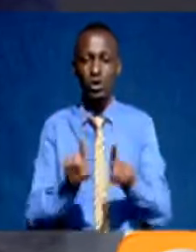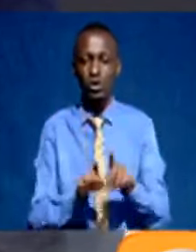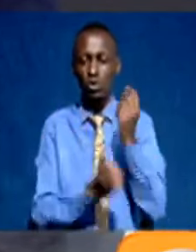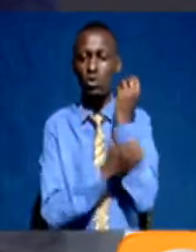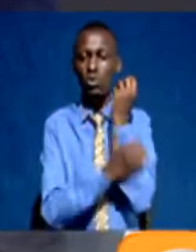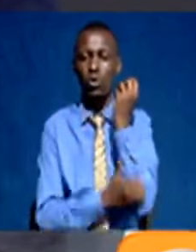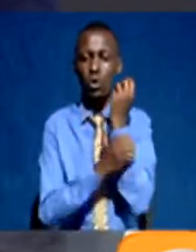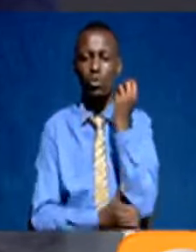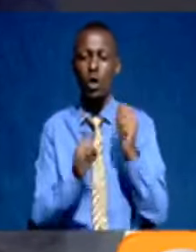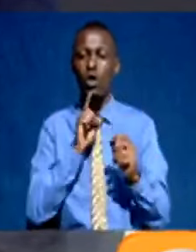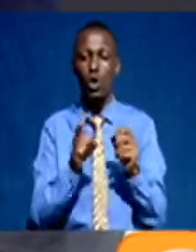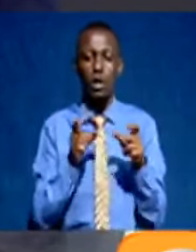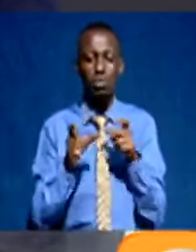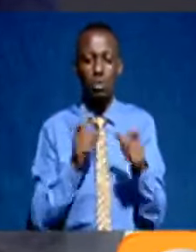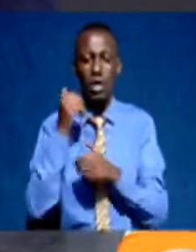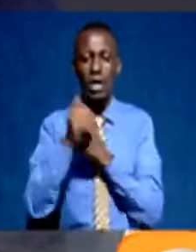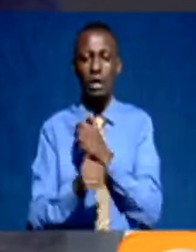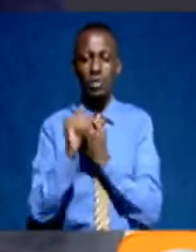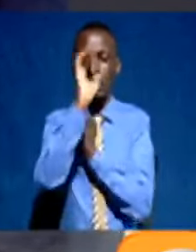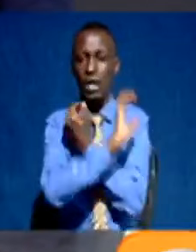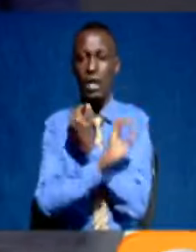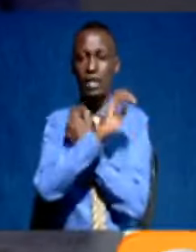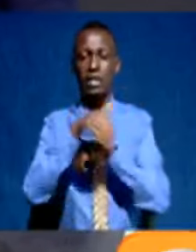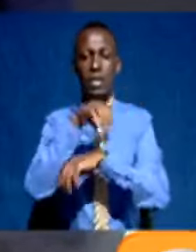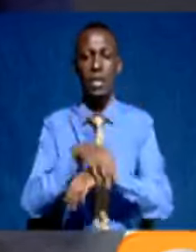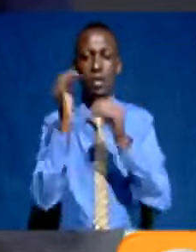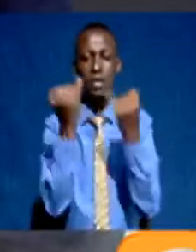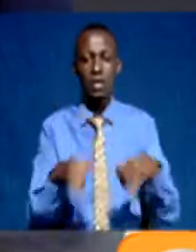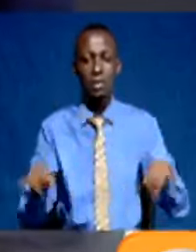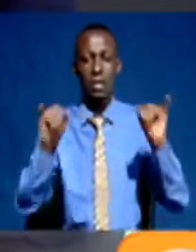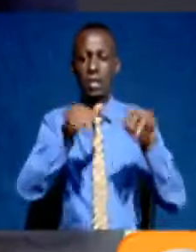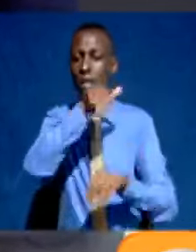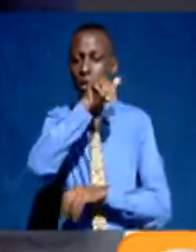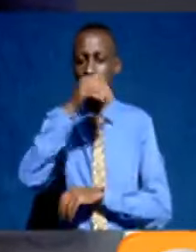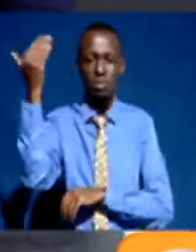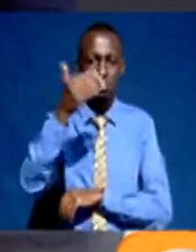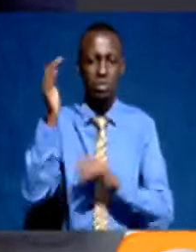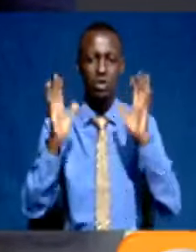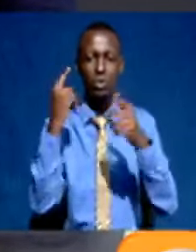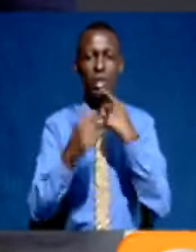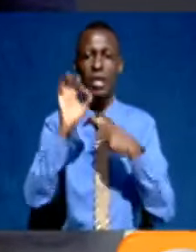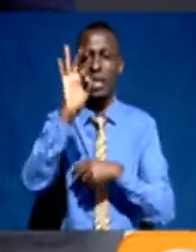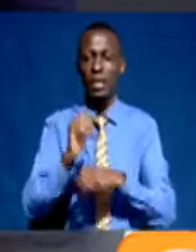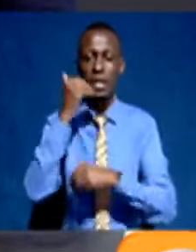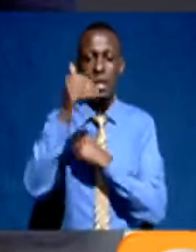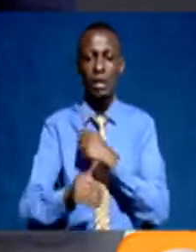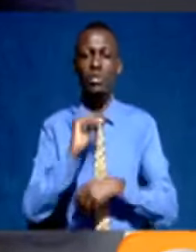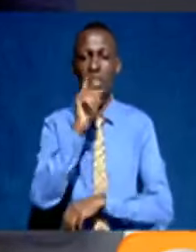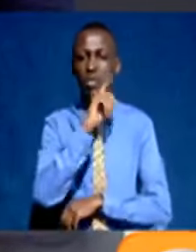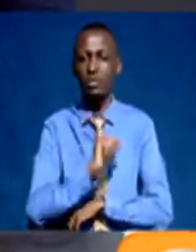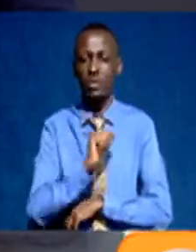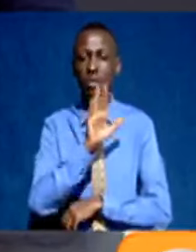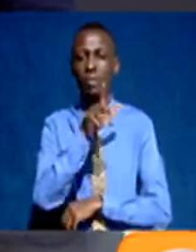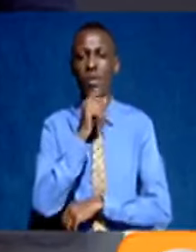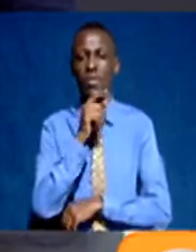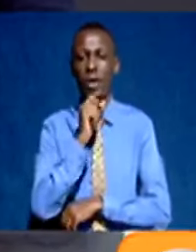wa kidikteta baada ya nchi kupata uhuru. Naam, Raila alizungumza kwenye hafla ya kusherehekea miaka 30 tangu Jaramogi kufariki